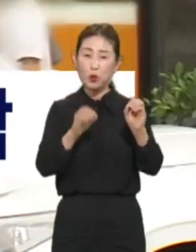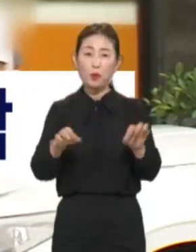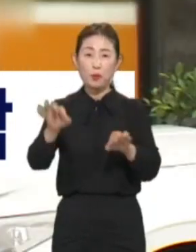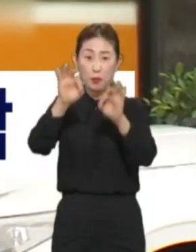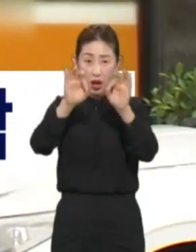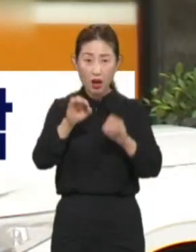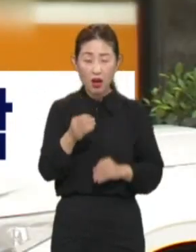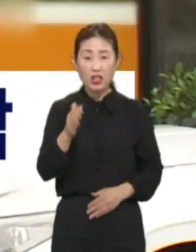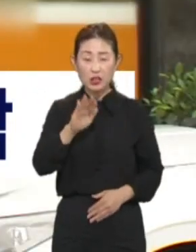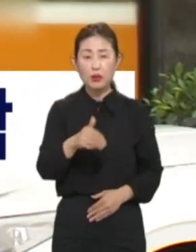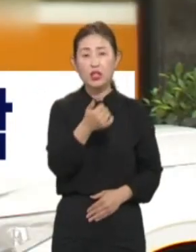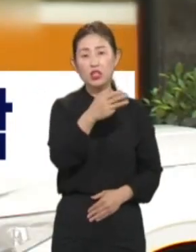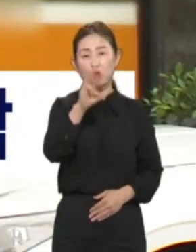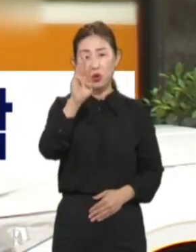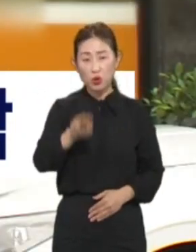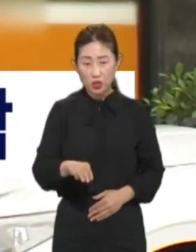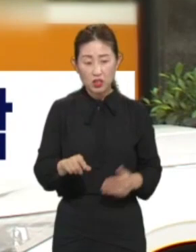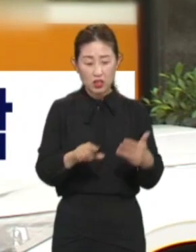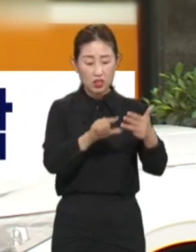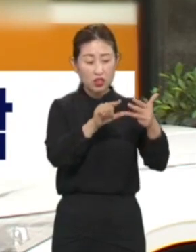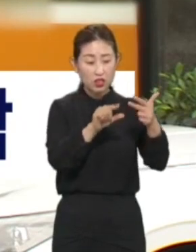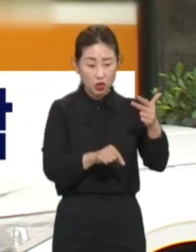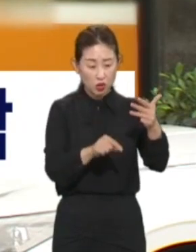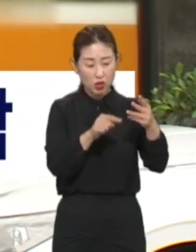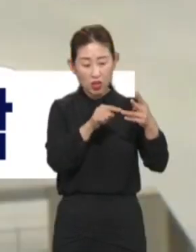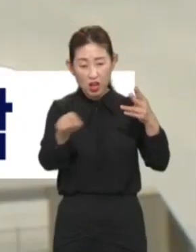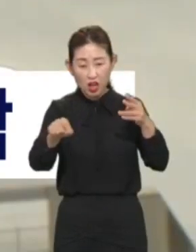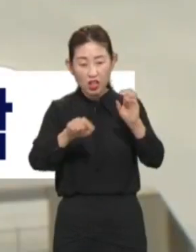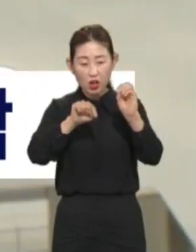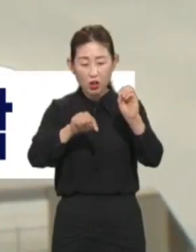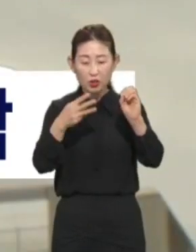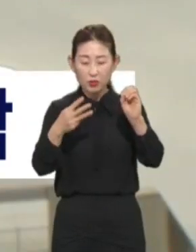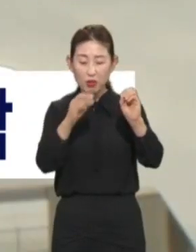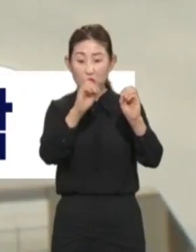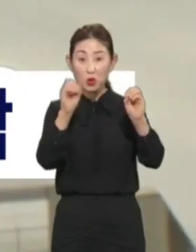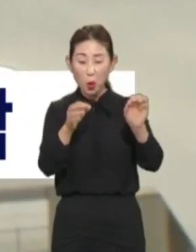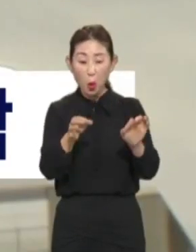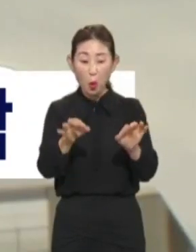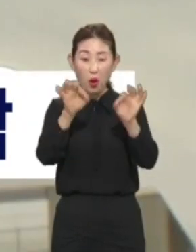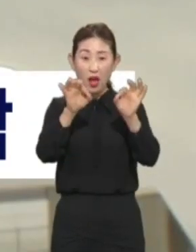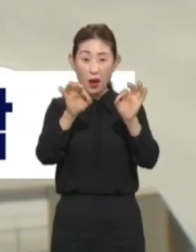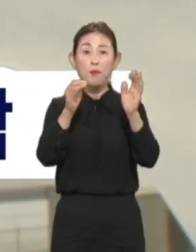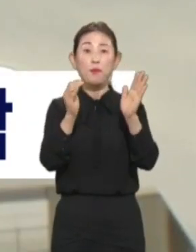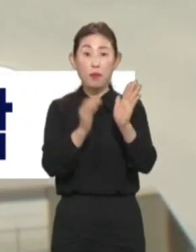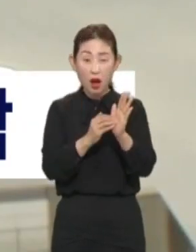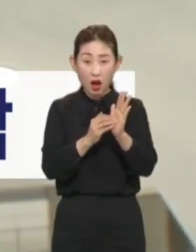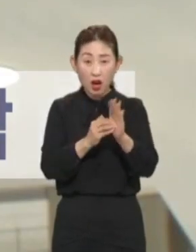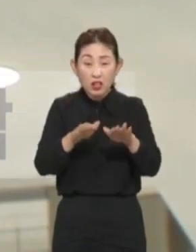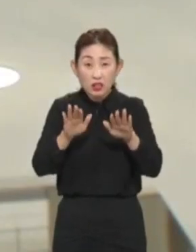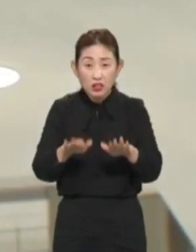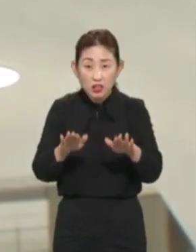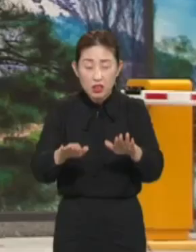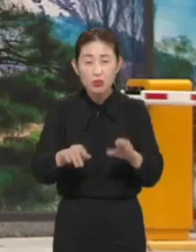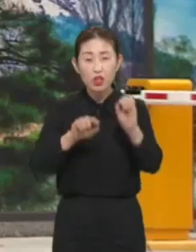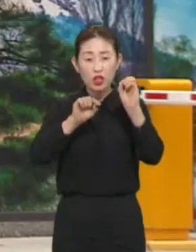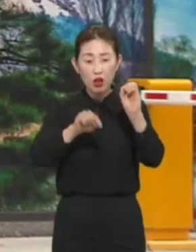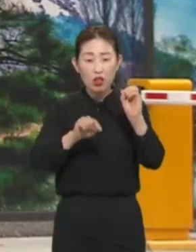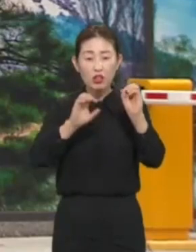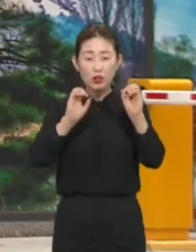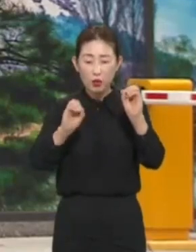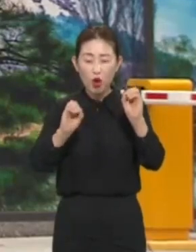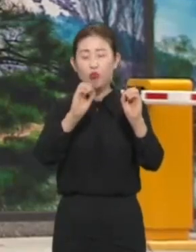올랐습니다 반면 7월 셋째 주 0.3% 오르며 올해 최대 상승폭을 기록한 세종시는 0.